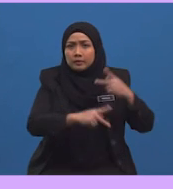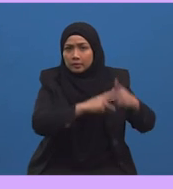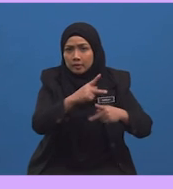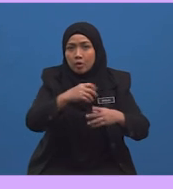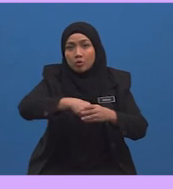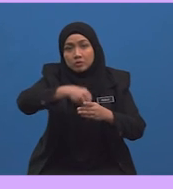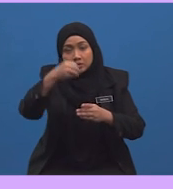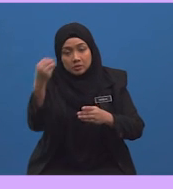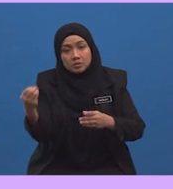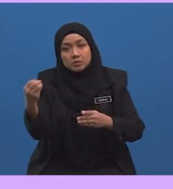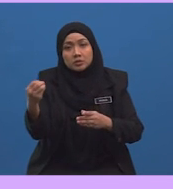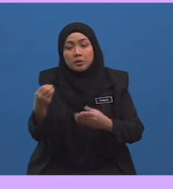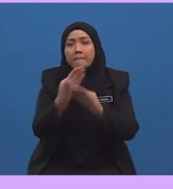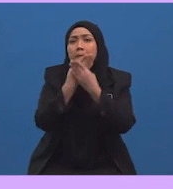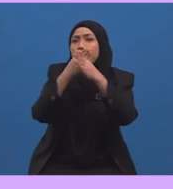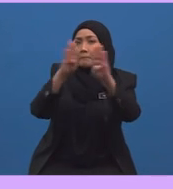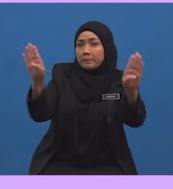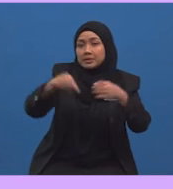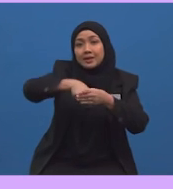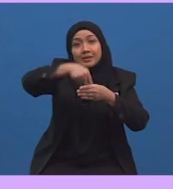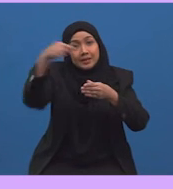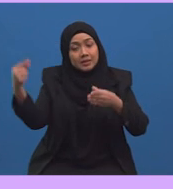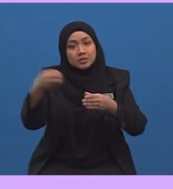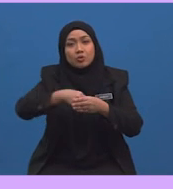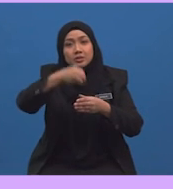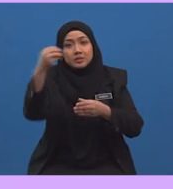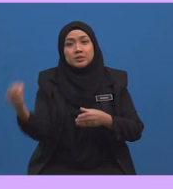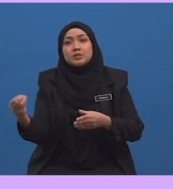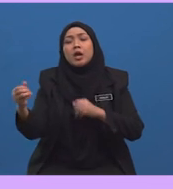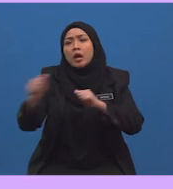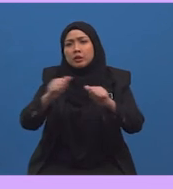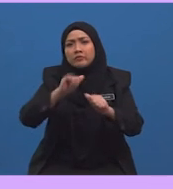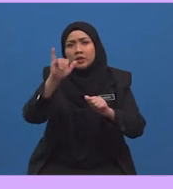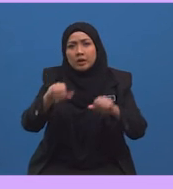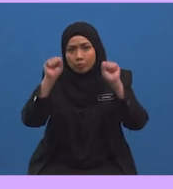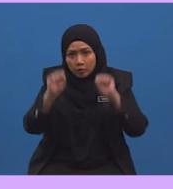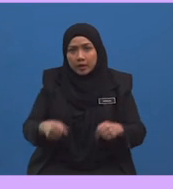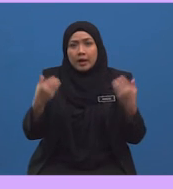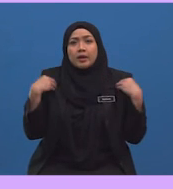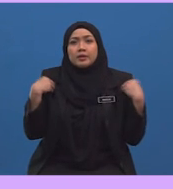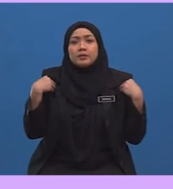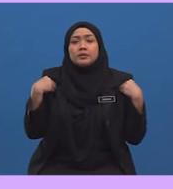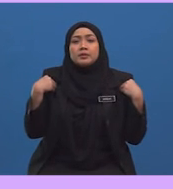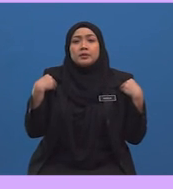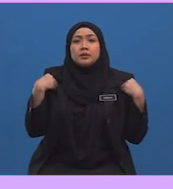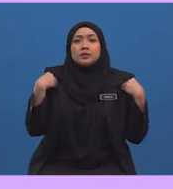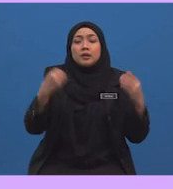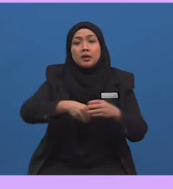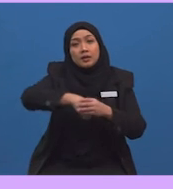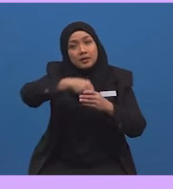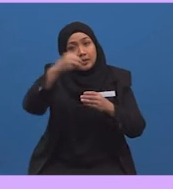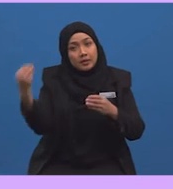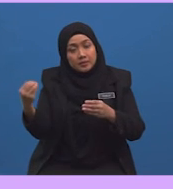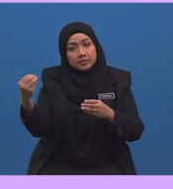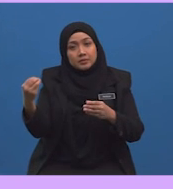Kita oksigen pula melibatkan gas oksigen. Aktiviti yang menyumbang kepada kuantiti gas oksigen adalah seperti